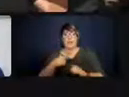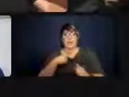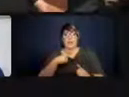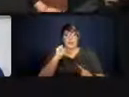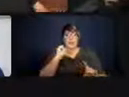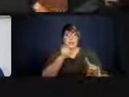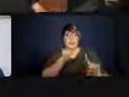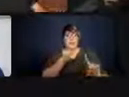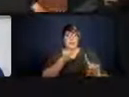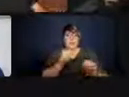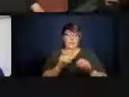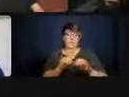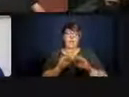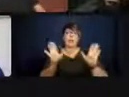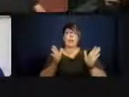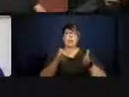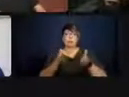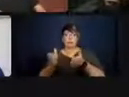tumeweza